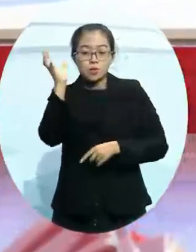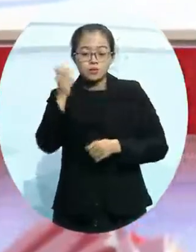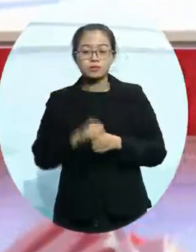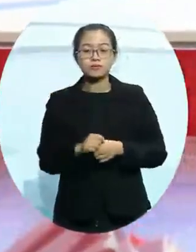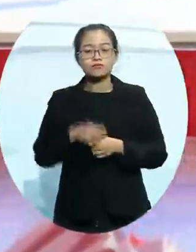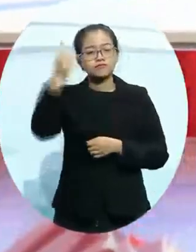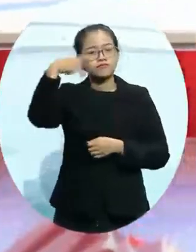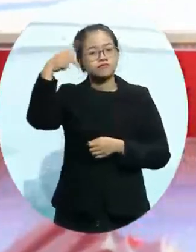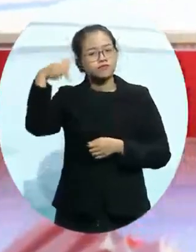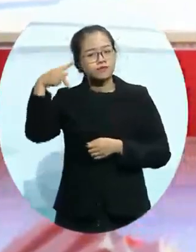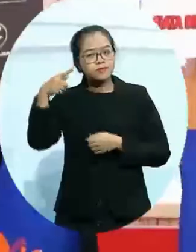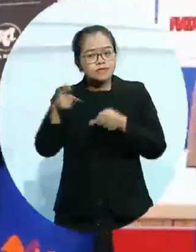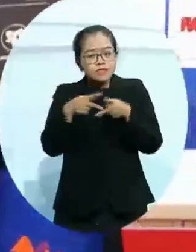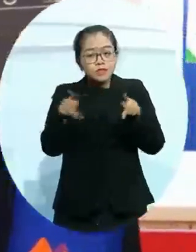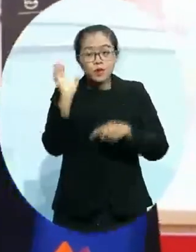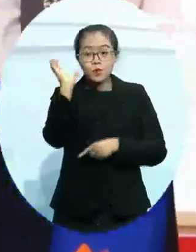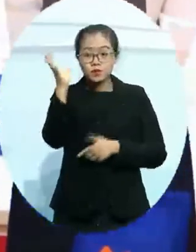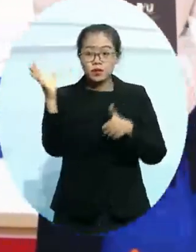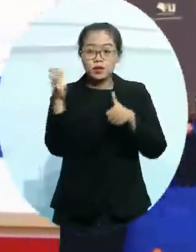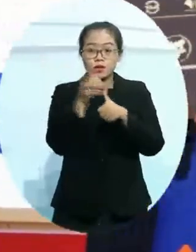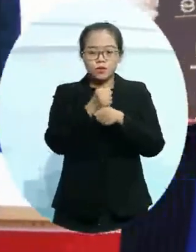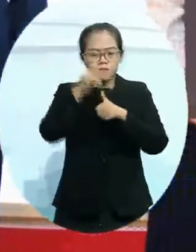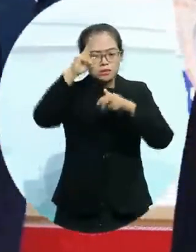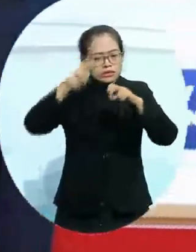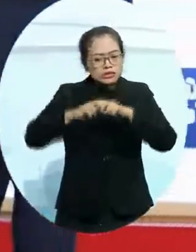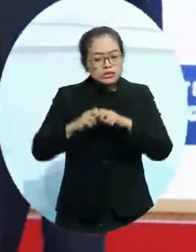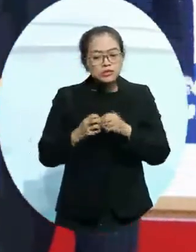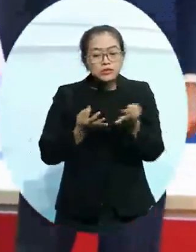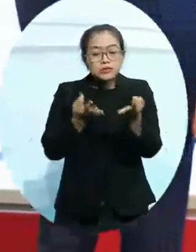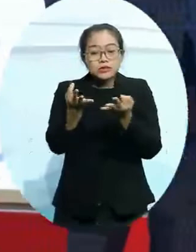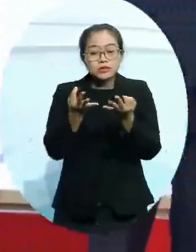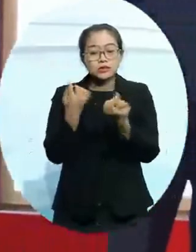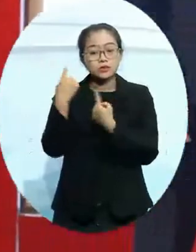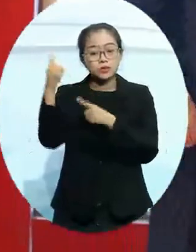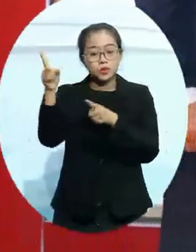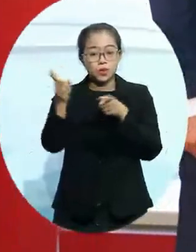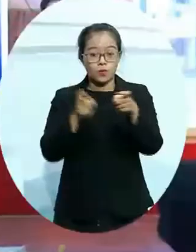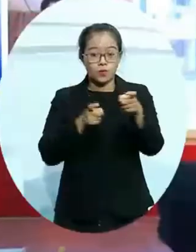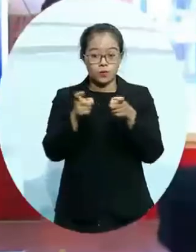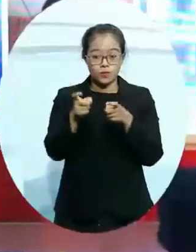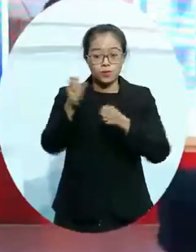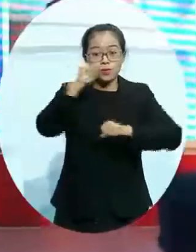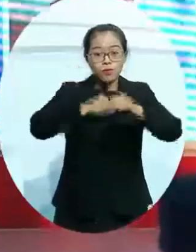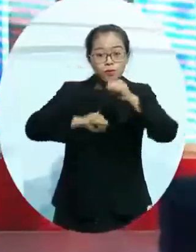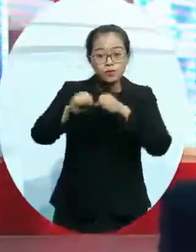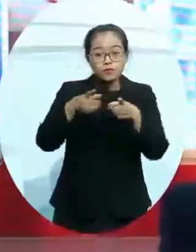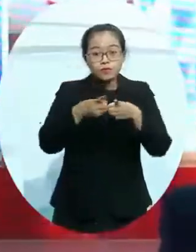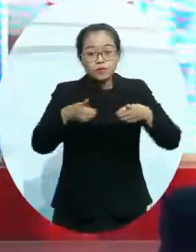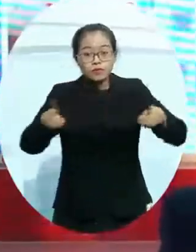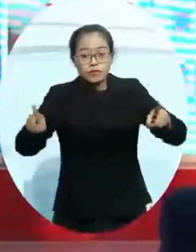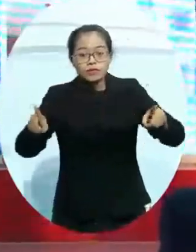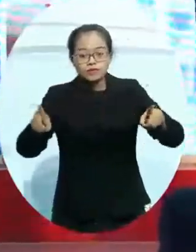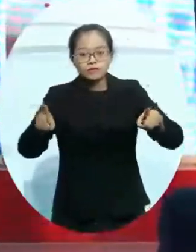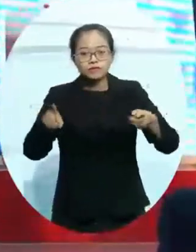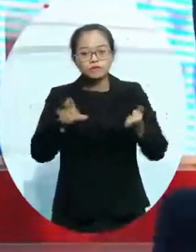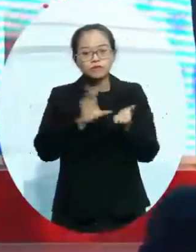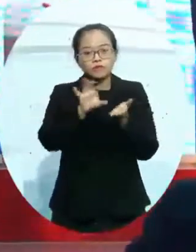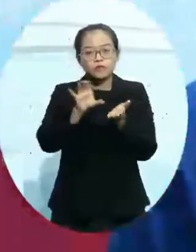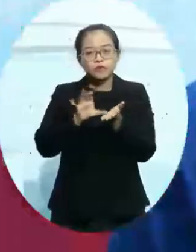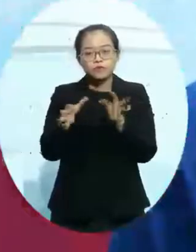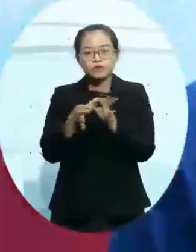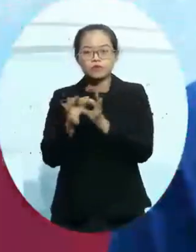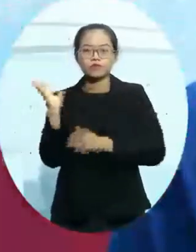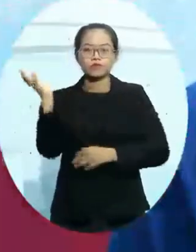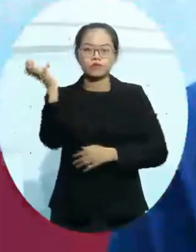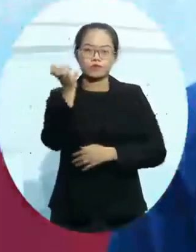phương án kinh doanh quốc tế hiệu quả, nghiên cứu thị trường nước ngoài, đồng thời quản lý và điều hành các hoạt động của doanh nghiệp trong chuỗi cung ứng toàn cầu.